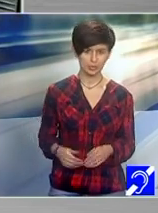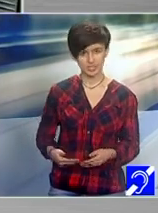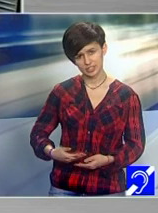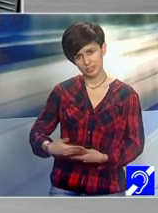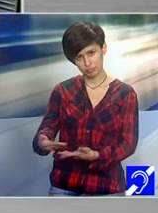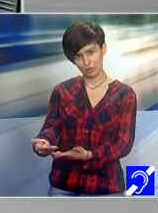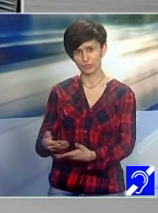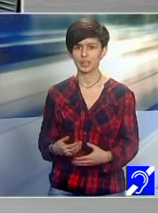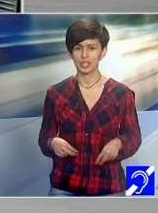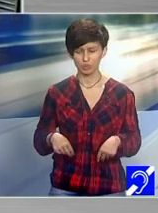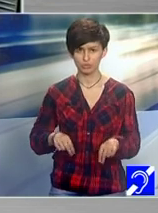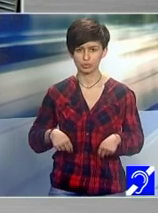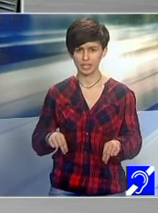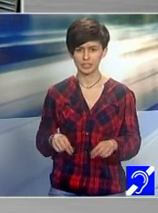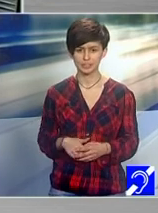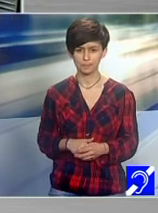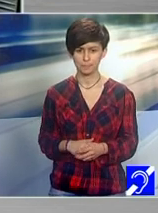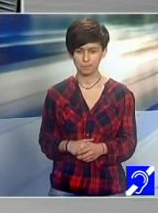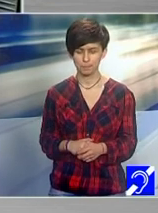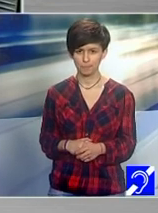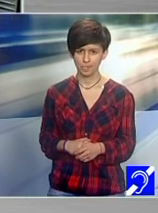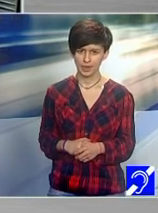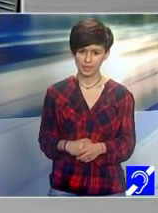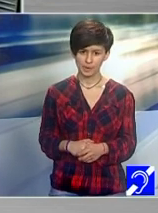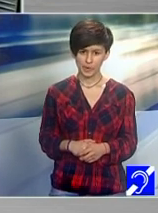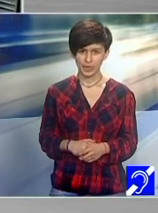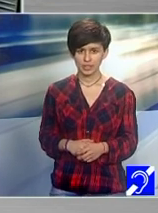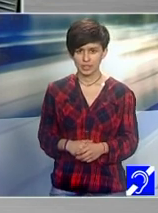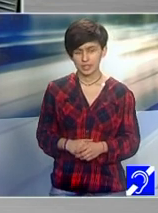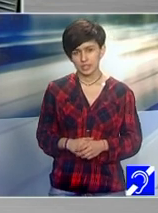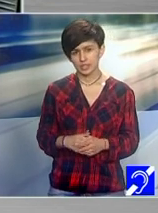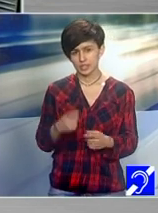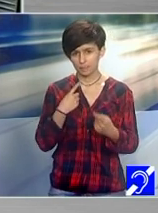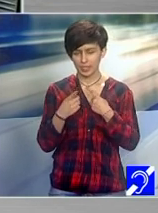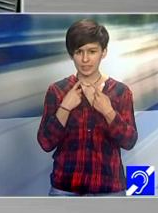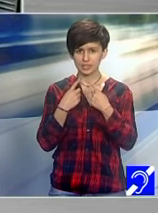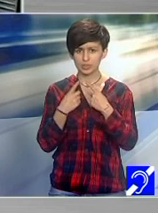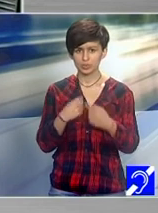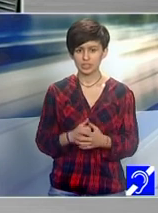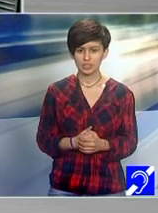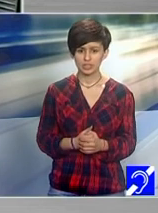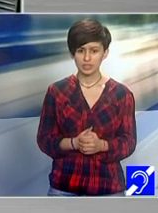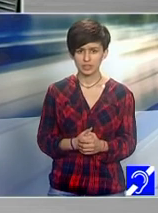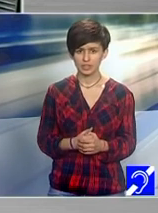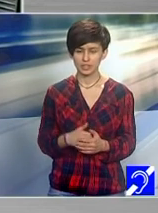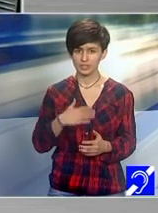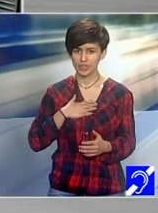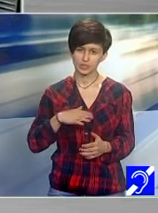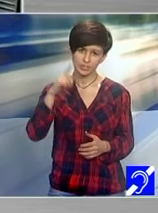fel de acțiuni organizate. Aici deja am ieșit din sfera discuției noastre, dar pot să vă dau și un asemenea